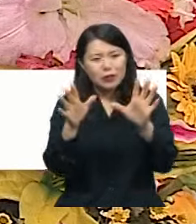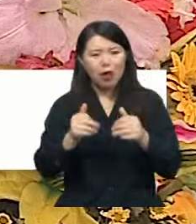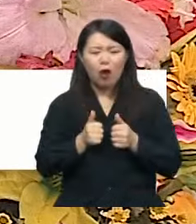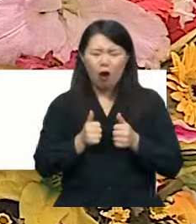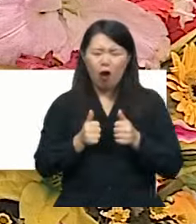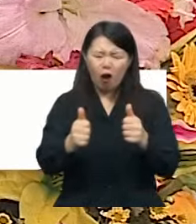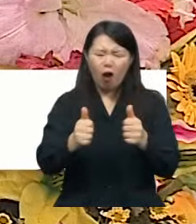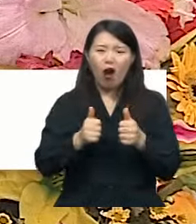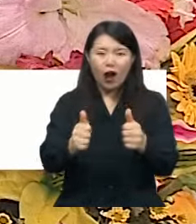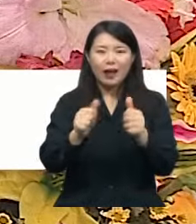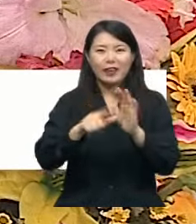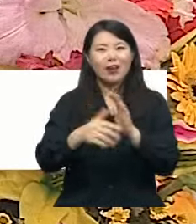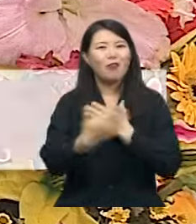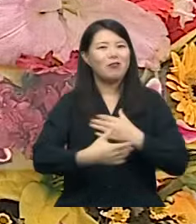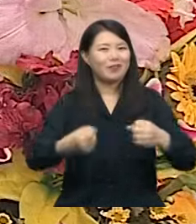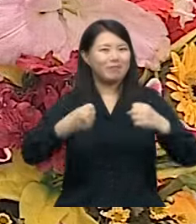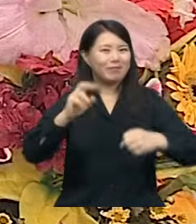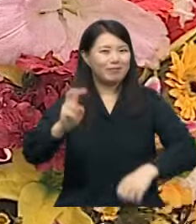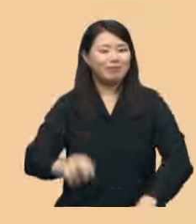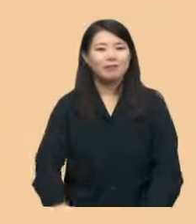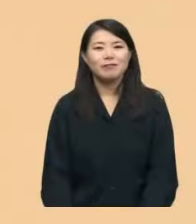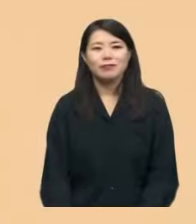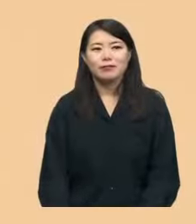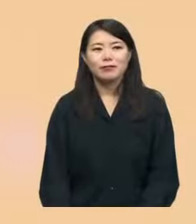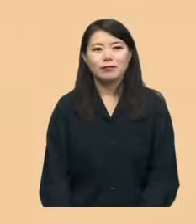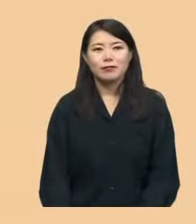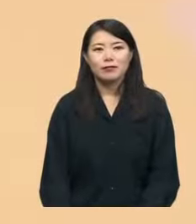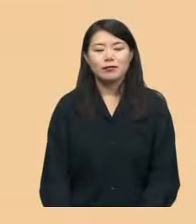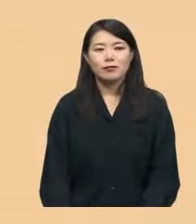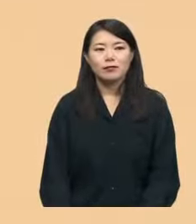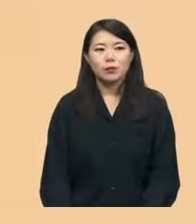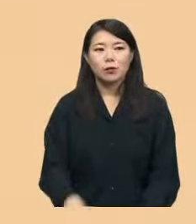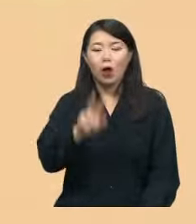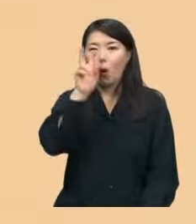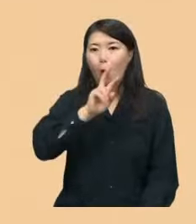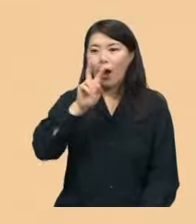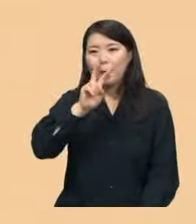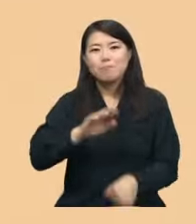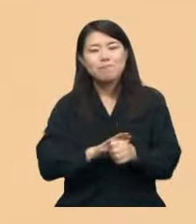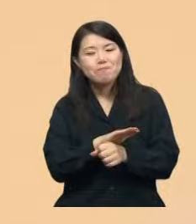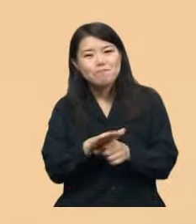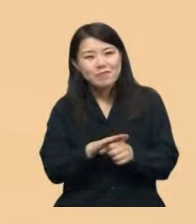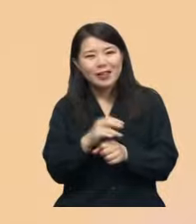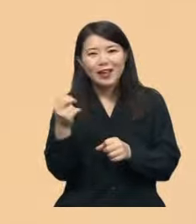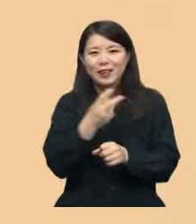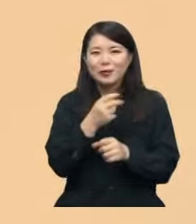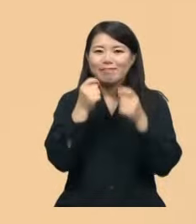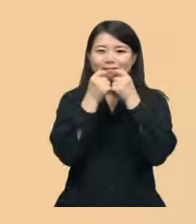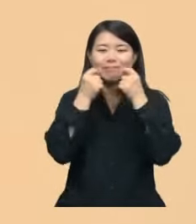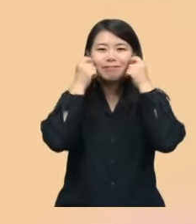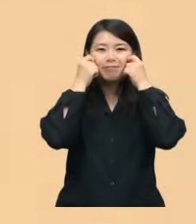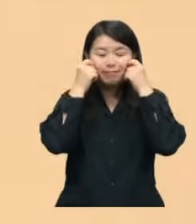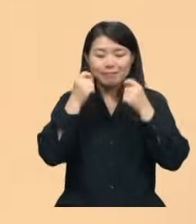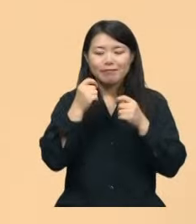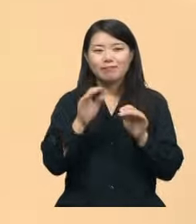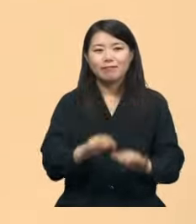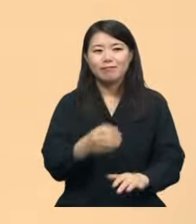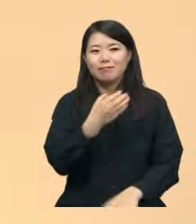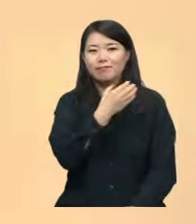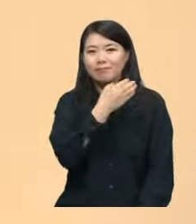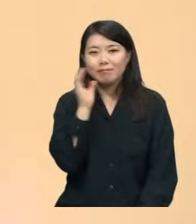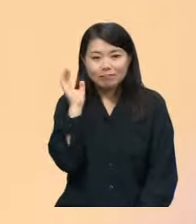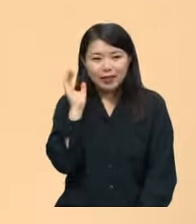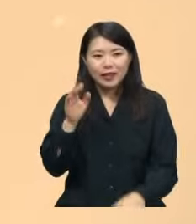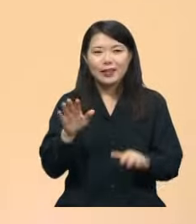하면은 더 건강해지지 않을까 생각을 합니다. 노래에 대한 애정과 해맑은 웃음으로 실버